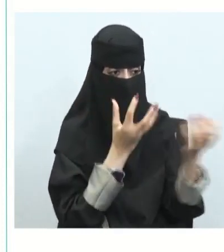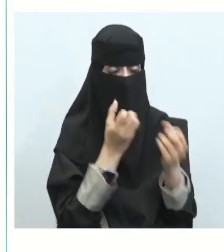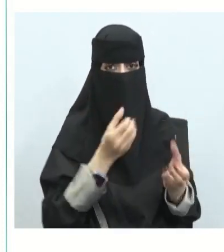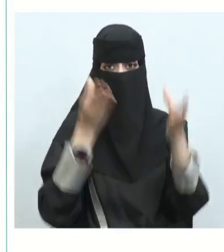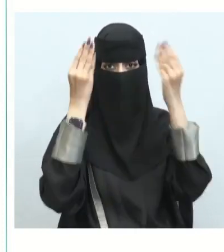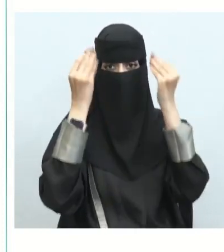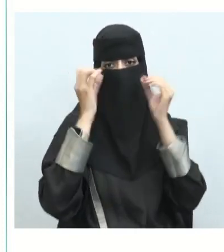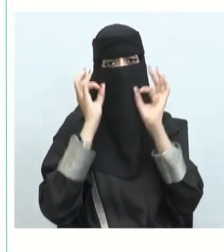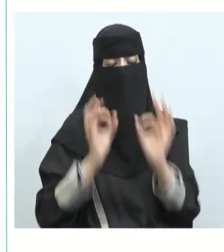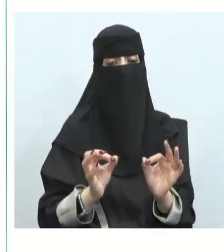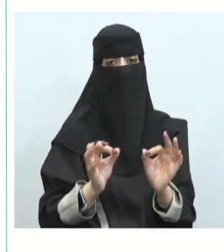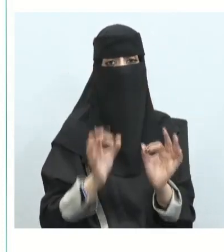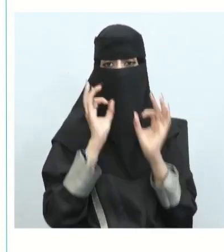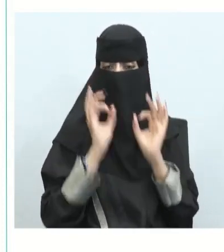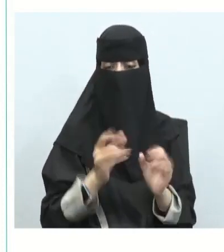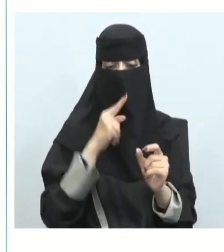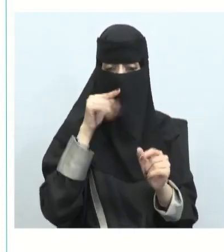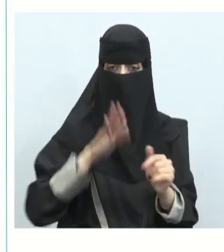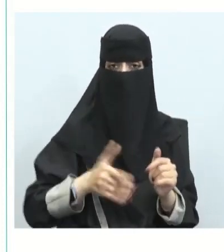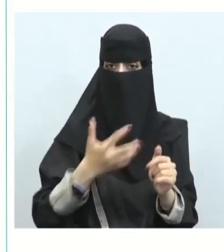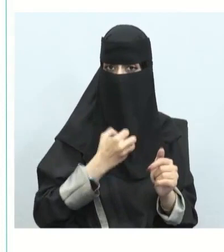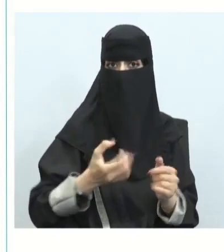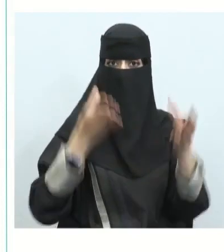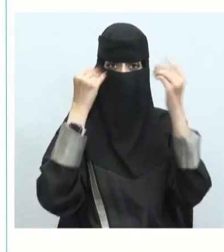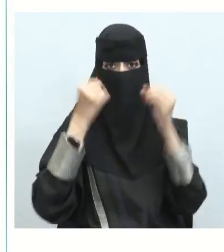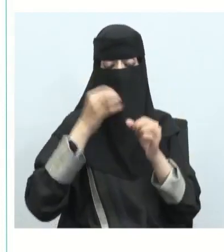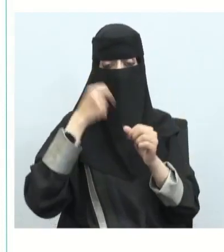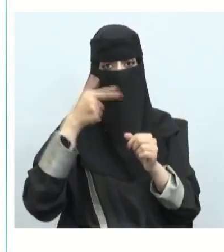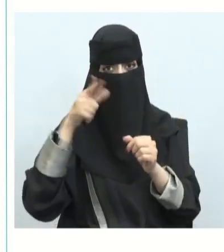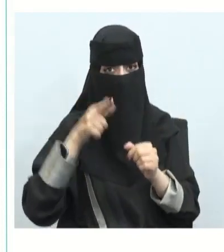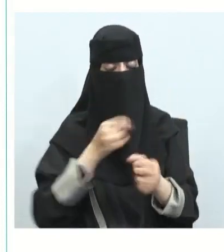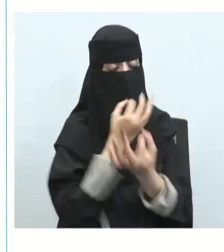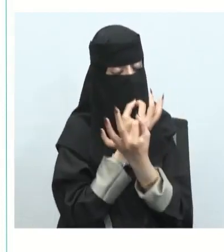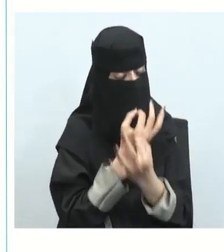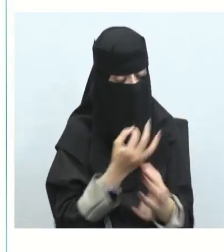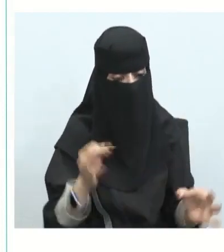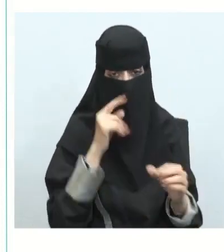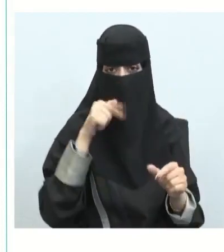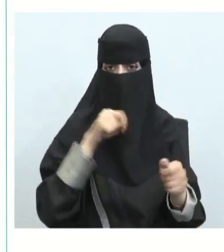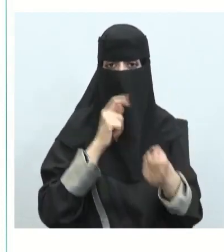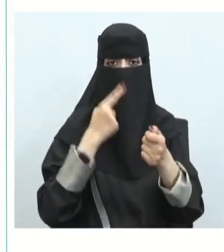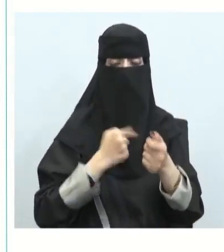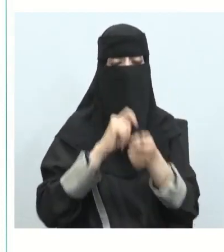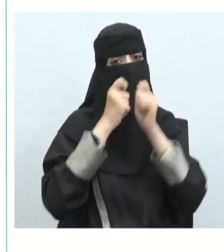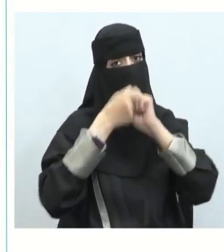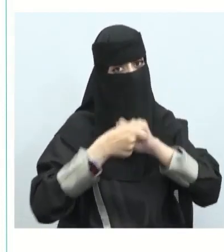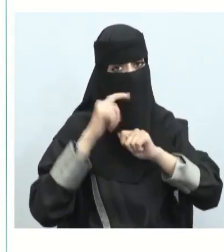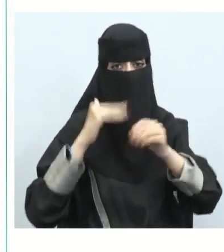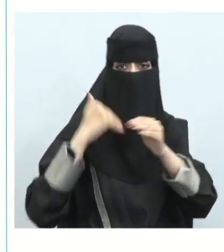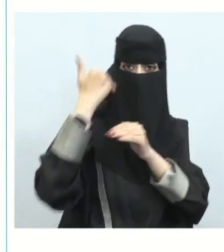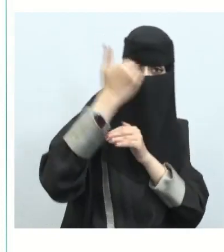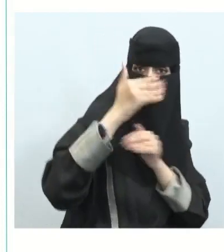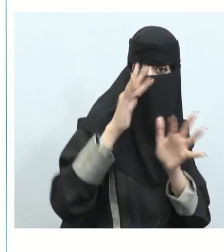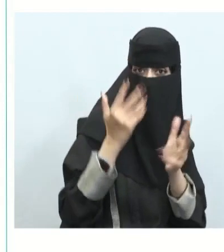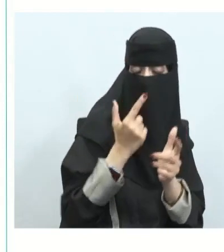معلومات دقيقه وصحيحه ولدينا بدائل وايضا نرصد جميع المعلومات في حال التغيير ما الذي سيحدث العواقب على هذا